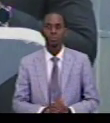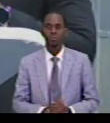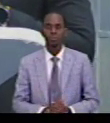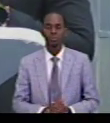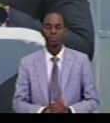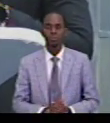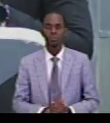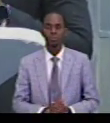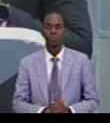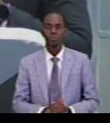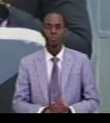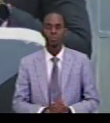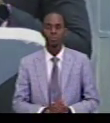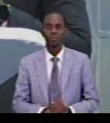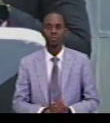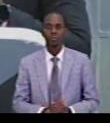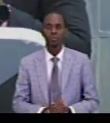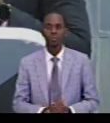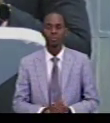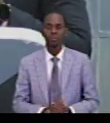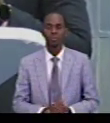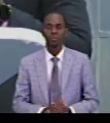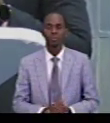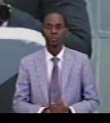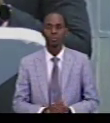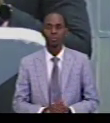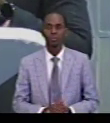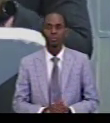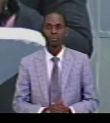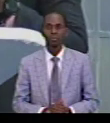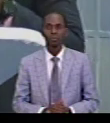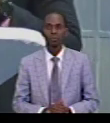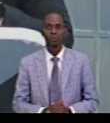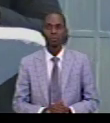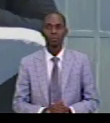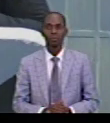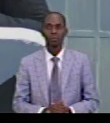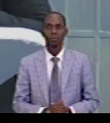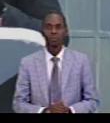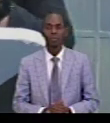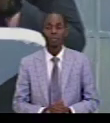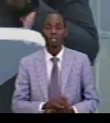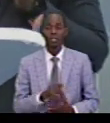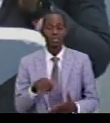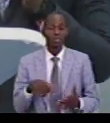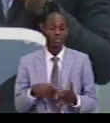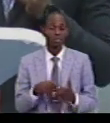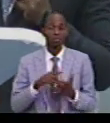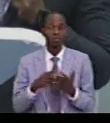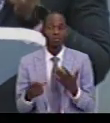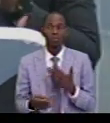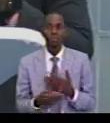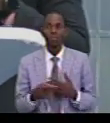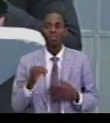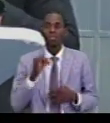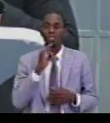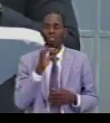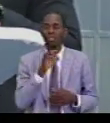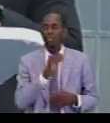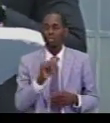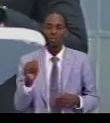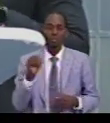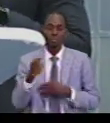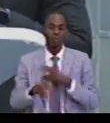Cette croisade est une croisade mondiale. This crusade is a global